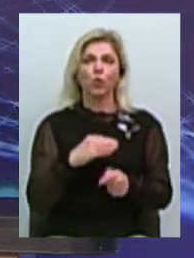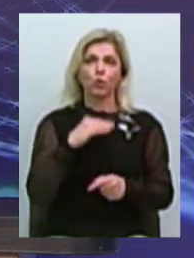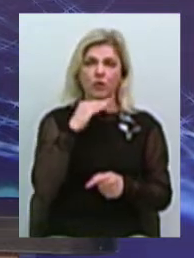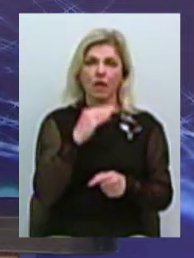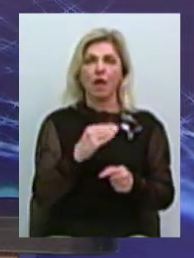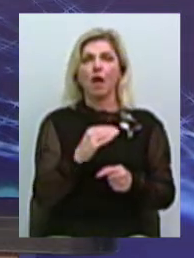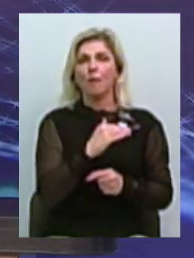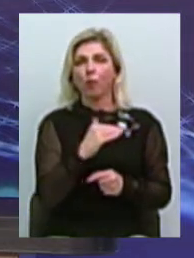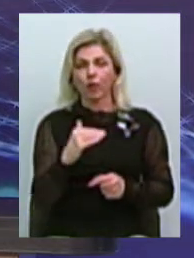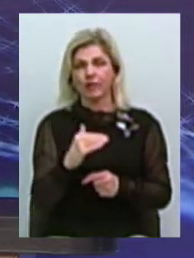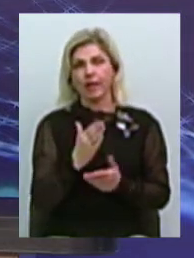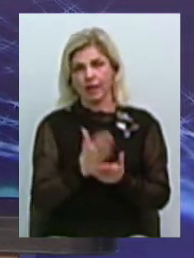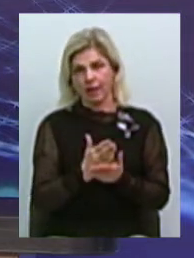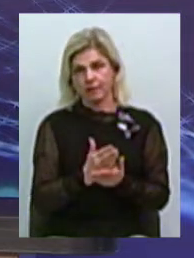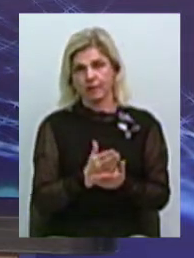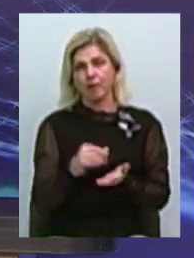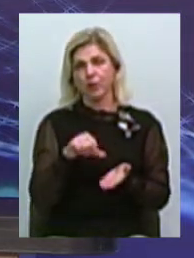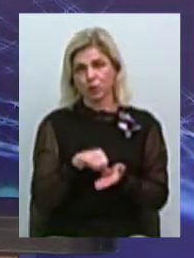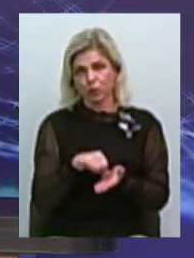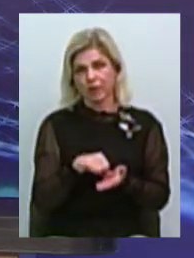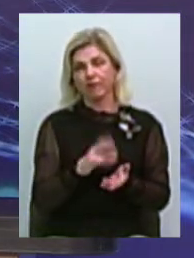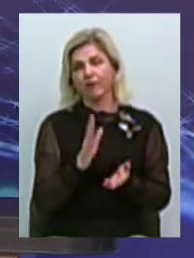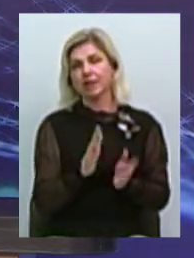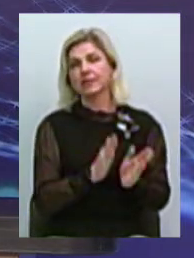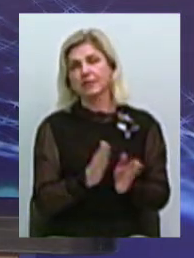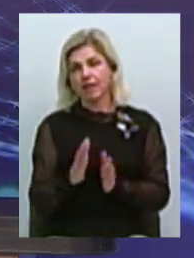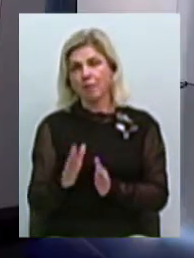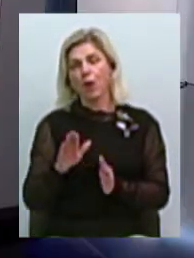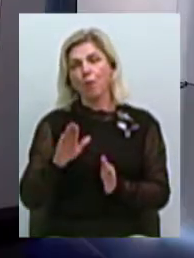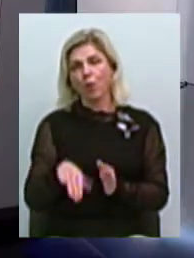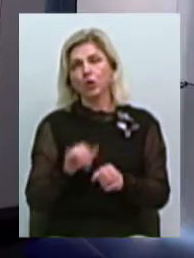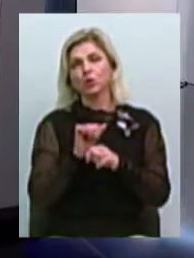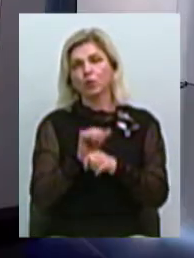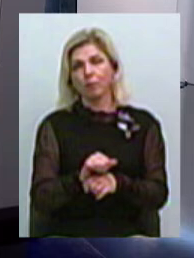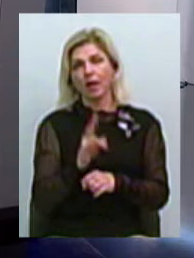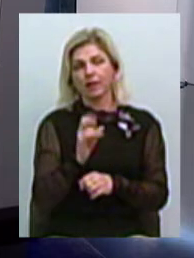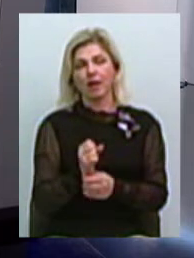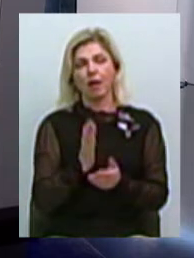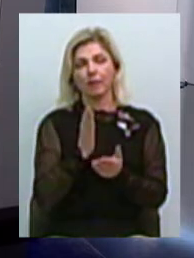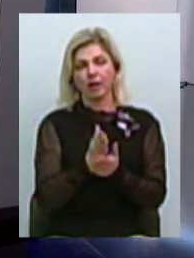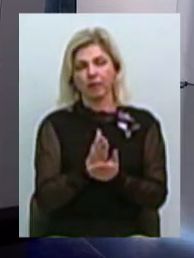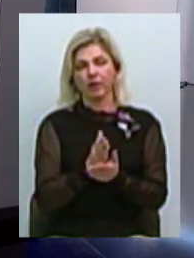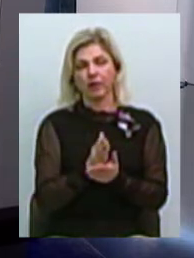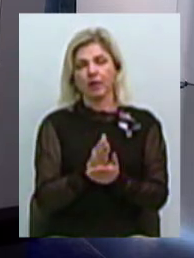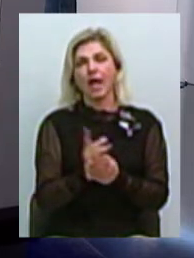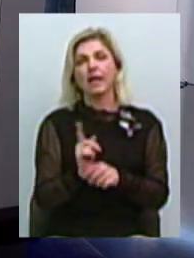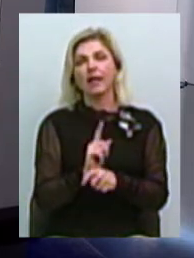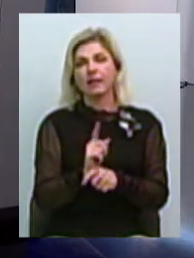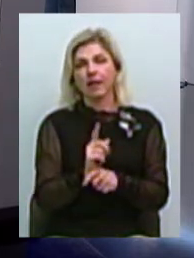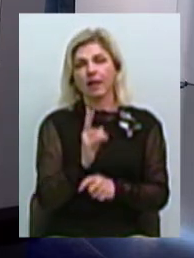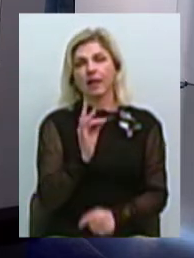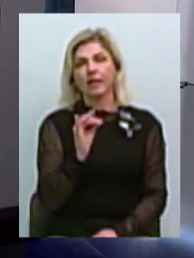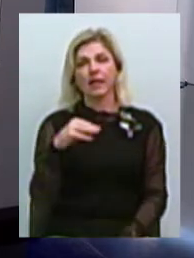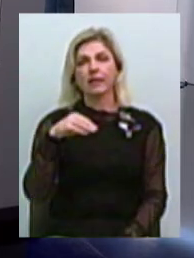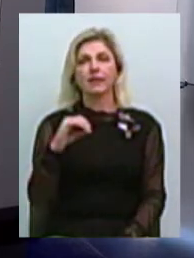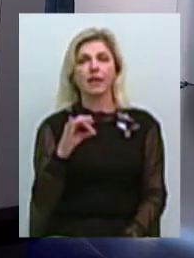є присутнім саме в даній системі. І потім ми зупиняємось на безпосередньо критеріях,